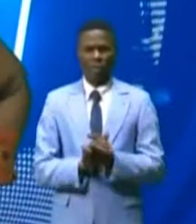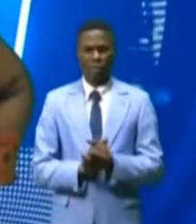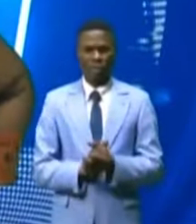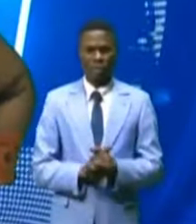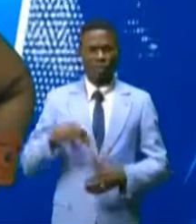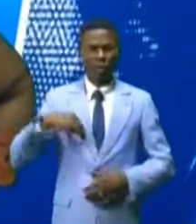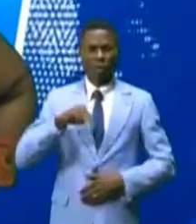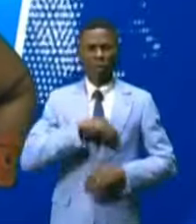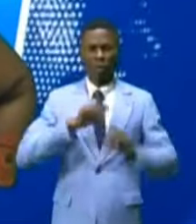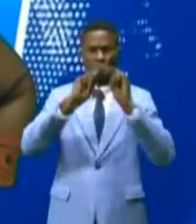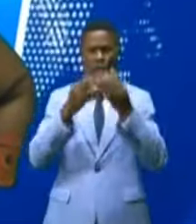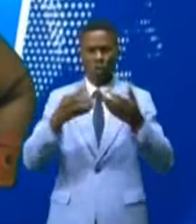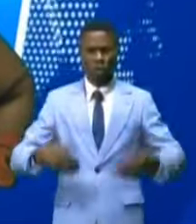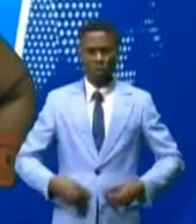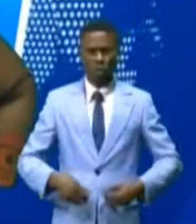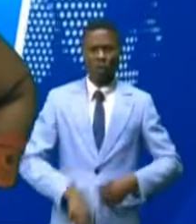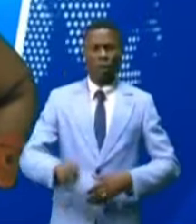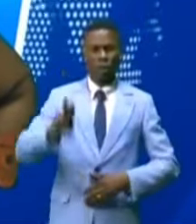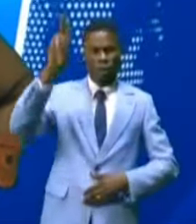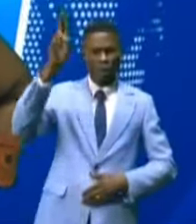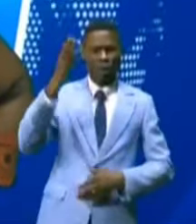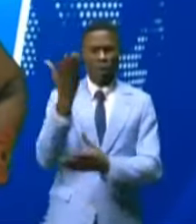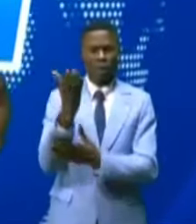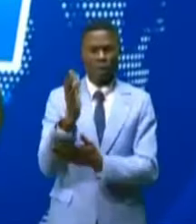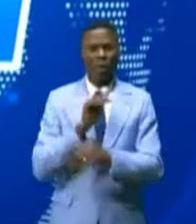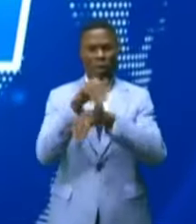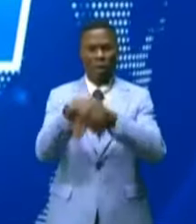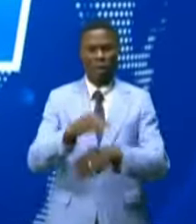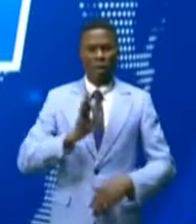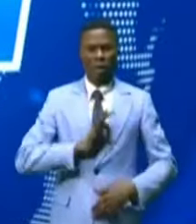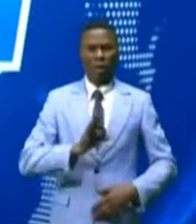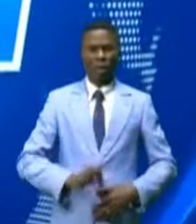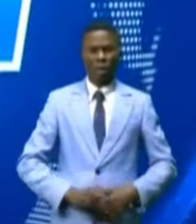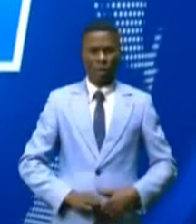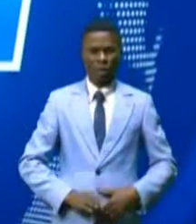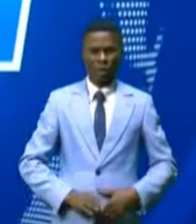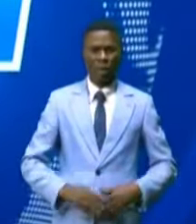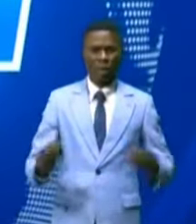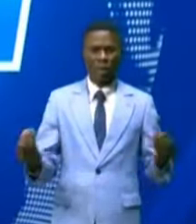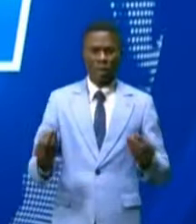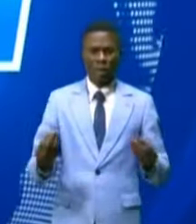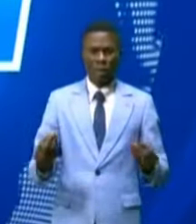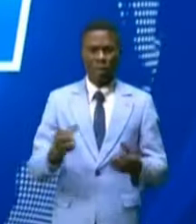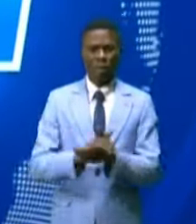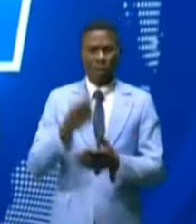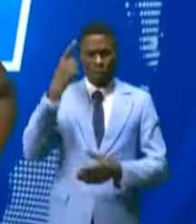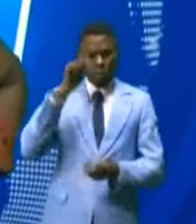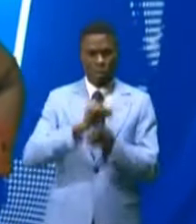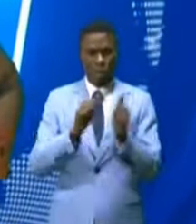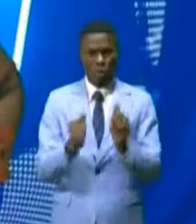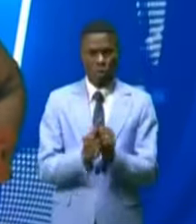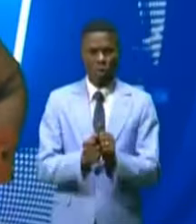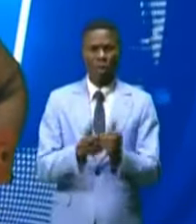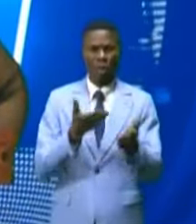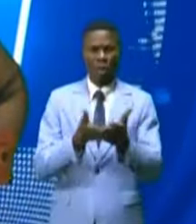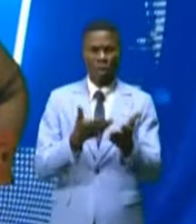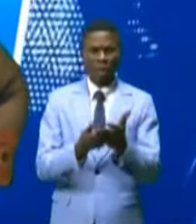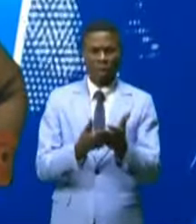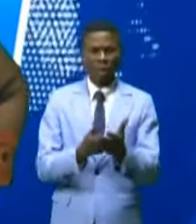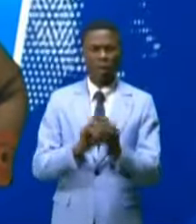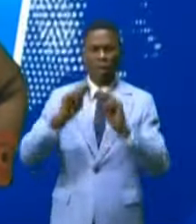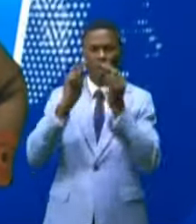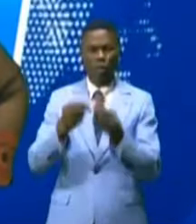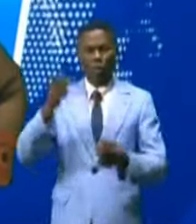Les membres de la Ligue des jeunes de l'UDPS sollicitent l'implication du chef de l'État, Félix-Antoine Tshisekedi Tshilombo, hôte de référence de leur